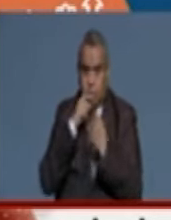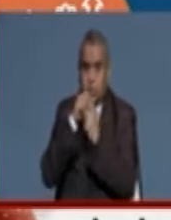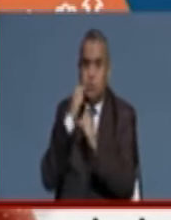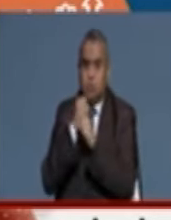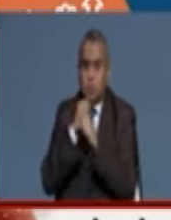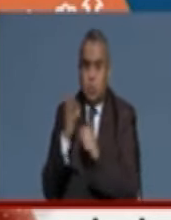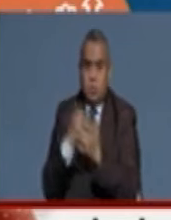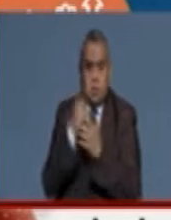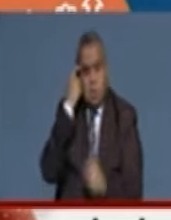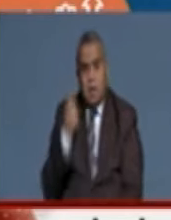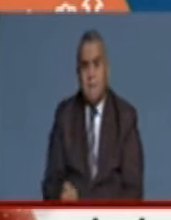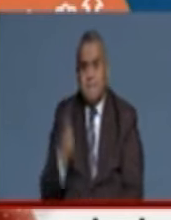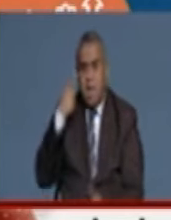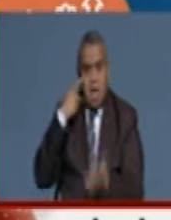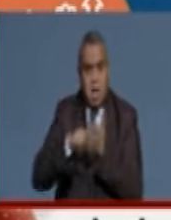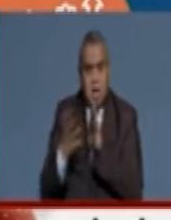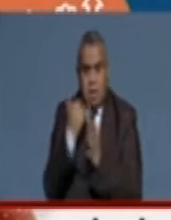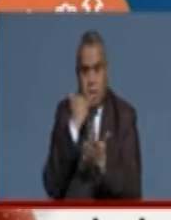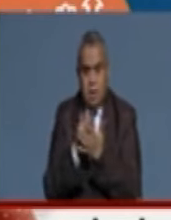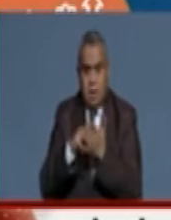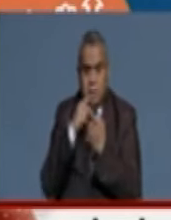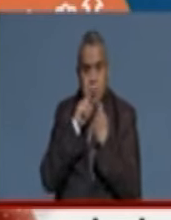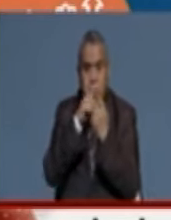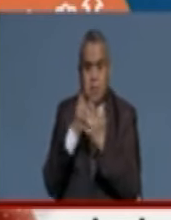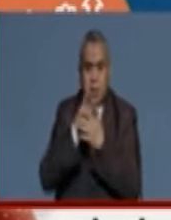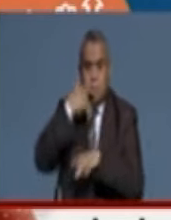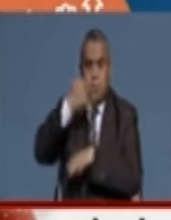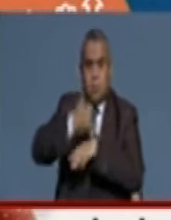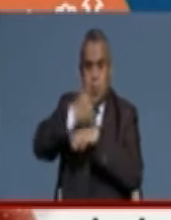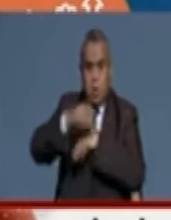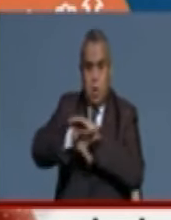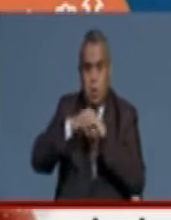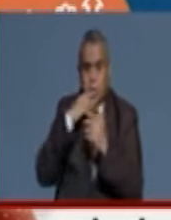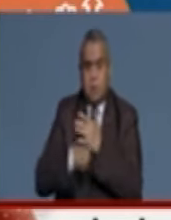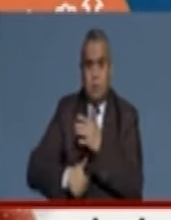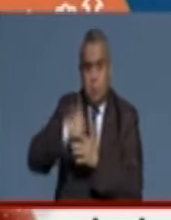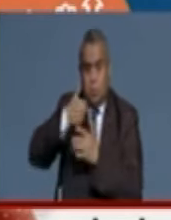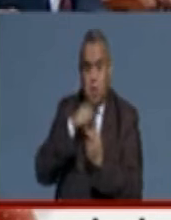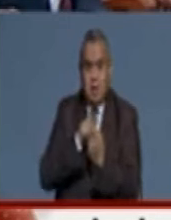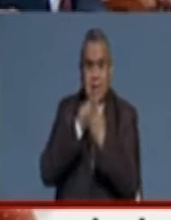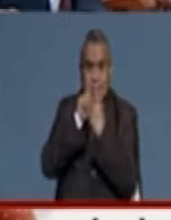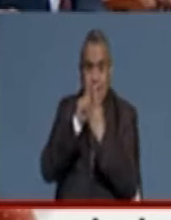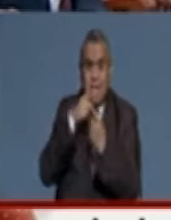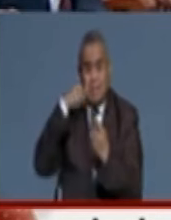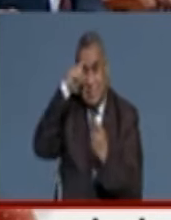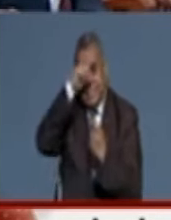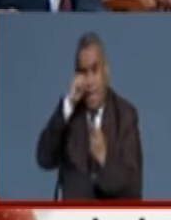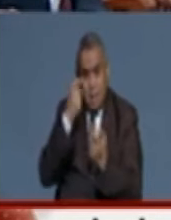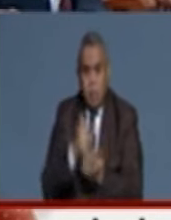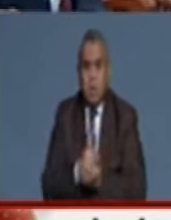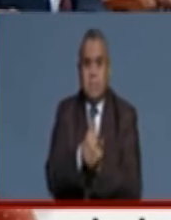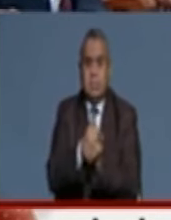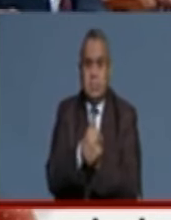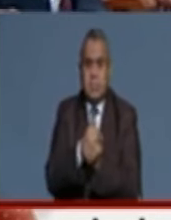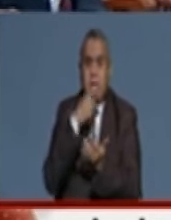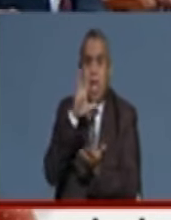افكار غير مكتملة، تحديات في إدارة المؤسسات الصناعية، والتحدي الأكبر دايماً وهو التمويل. ابدأ طورت من